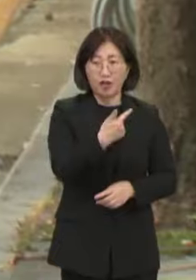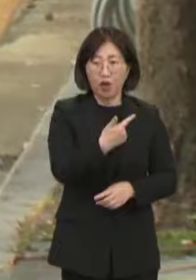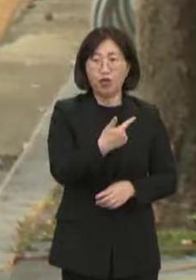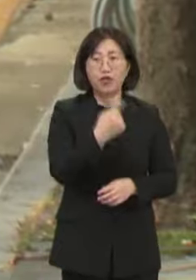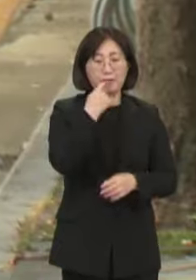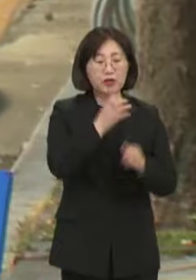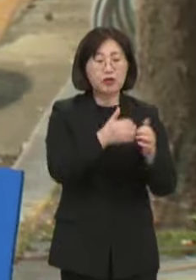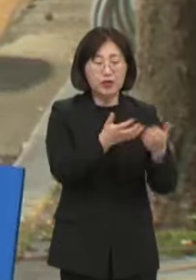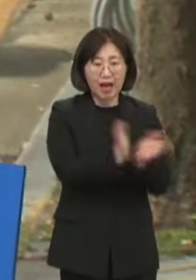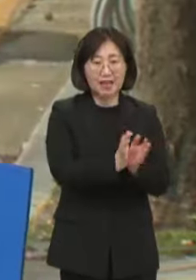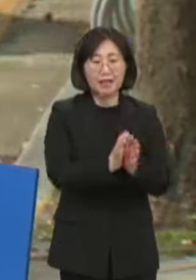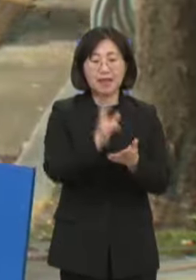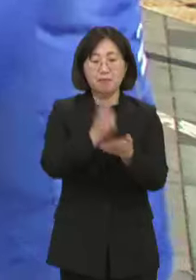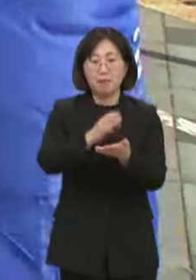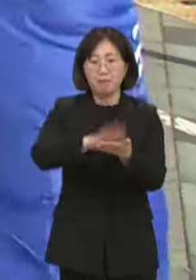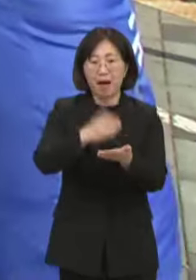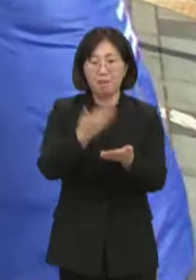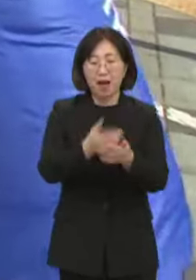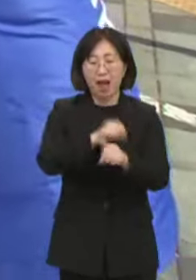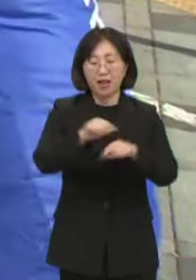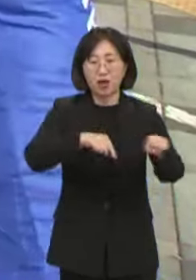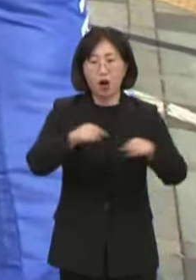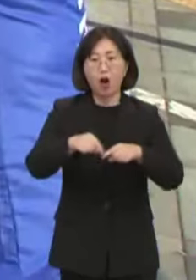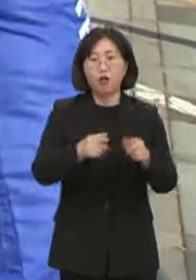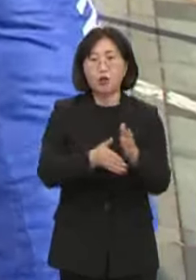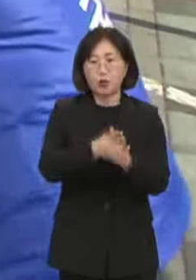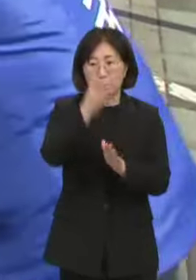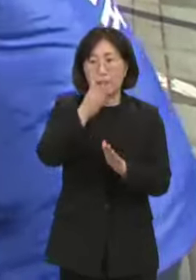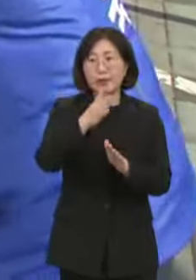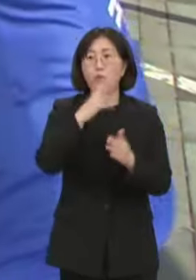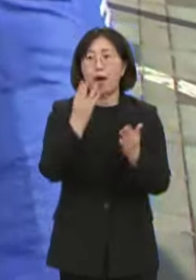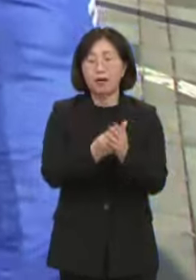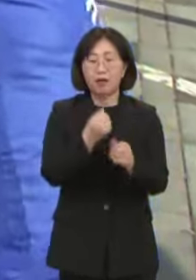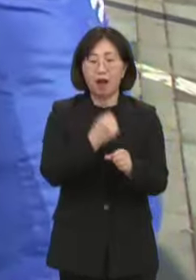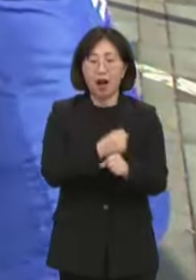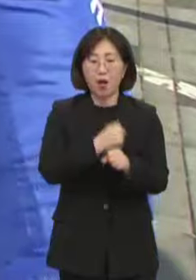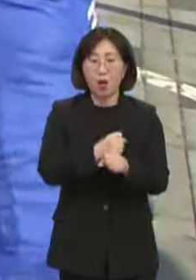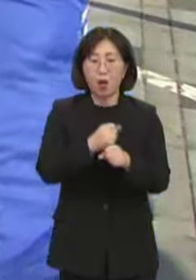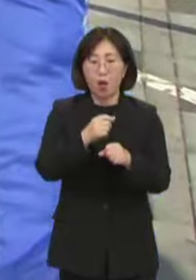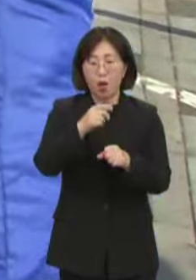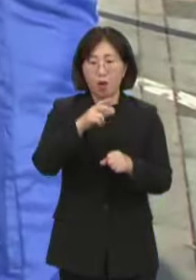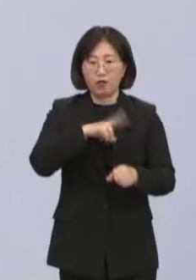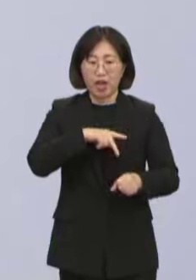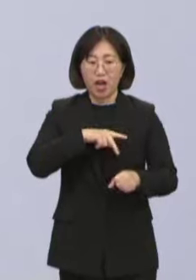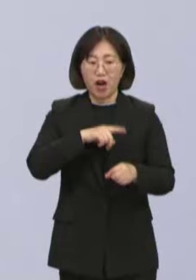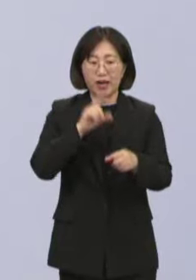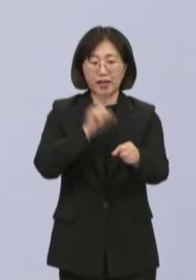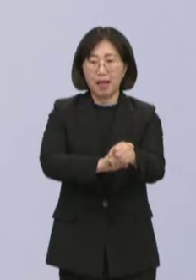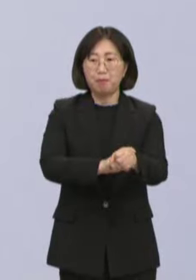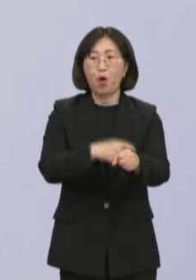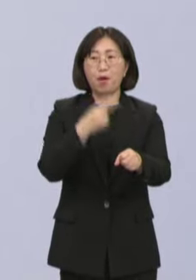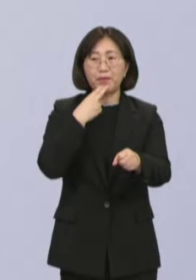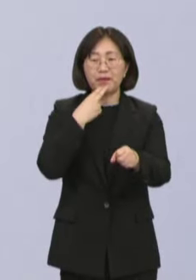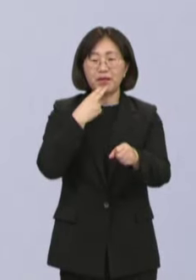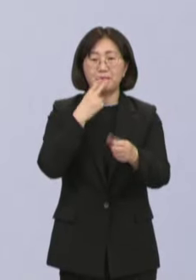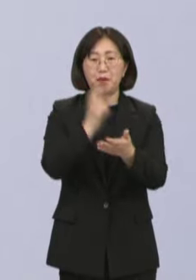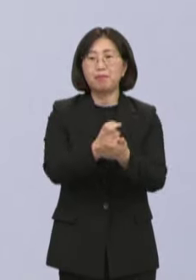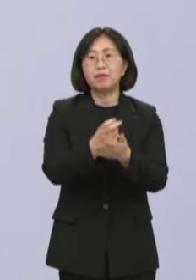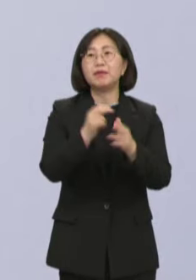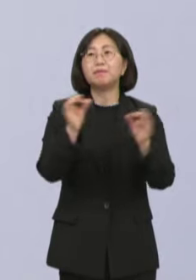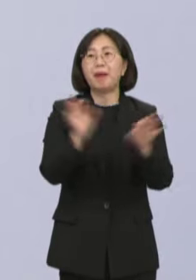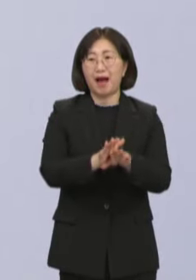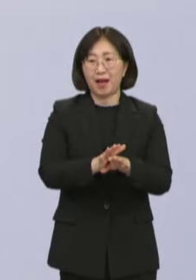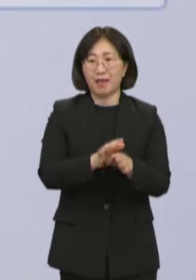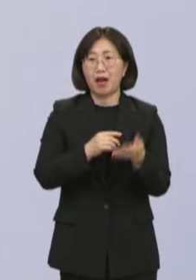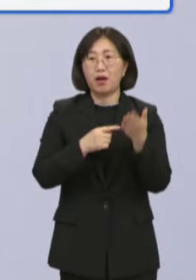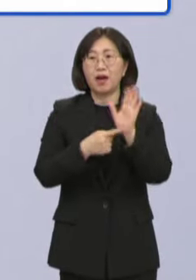개헌으로 행정수도를 명문화하고 국회의원들의 불체포 특권 등을 없애겠다고 말합니다. 개헌을 통해 세종에 내려오지